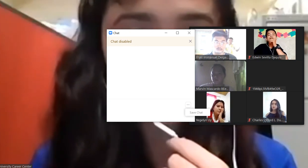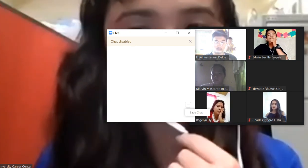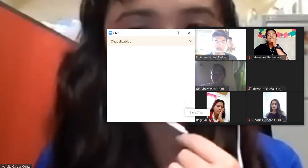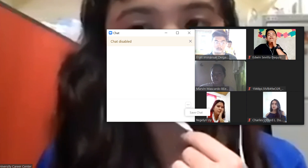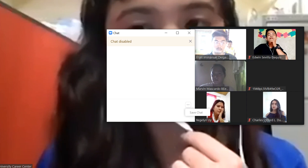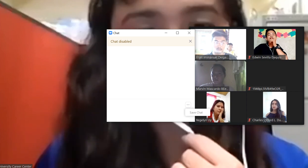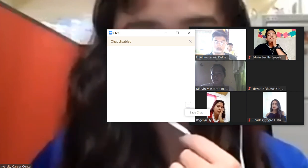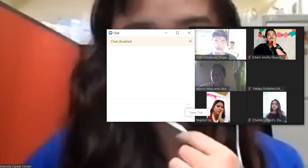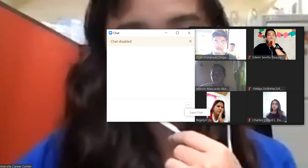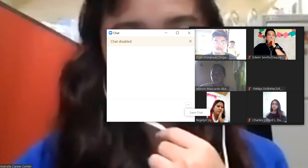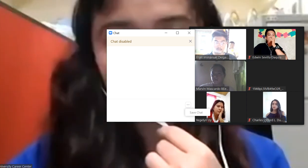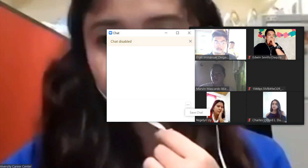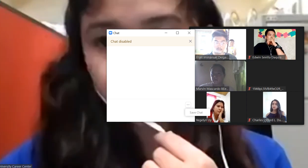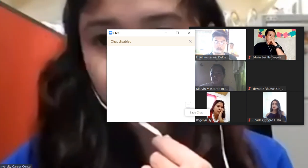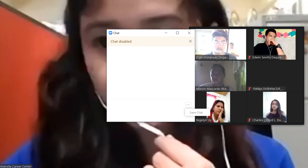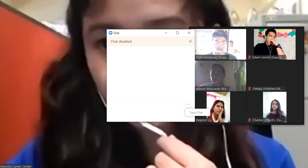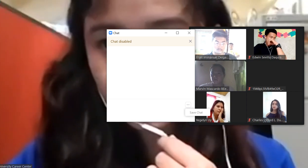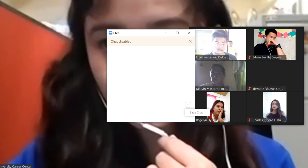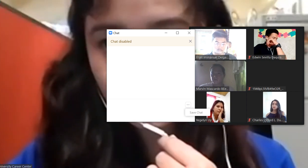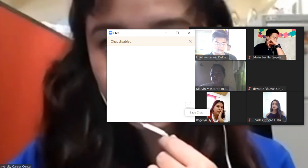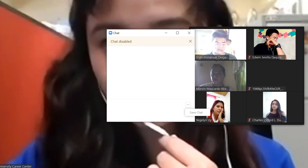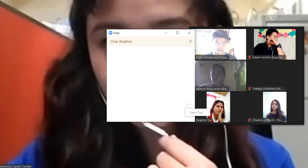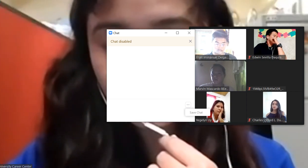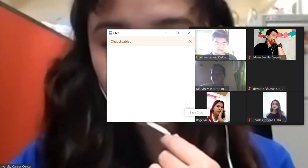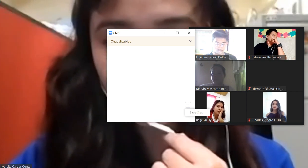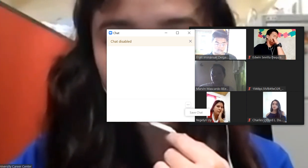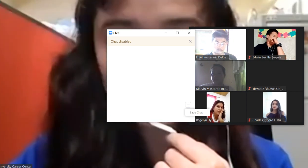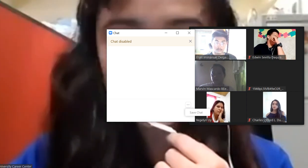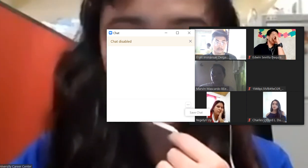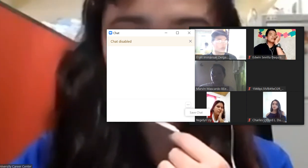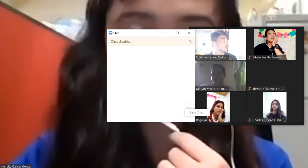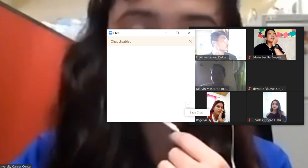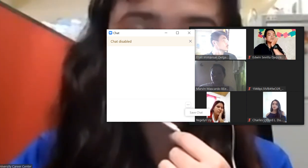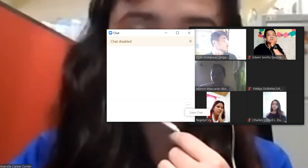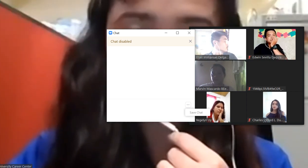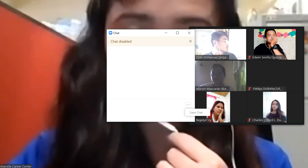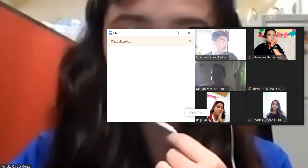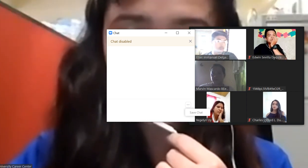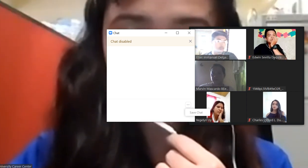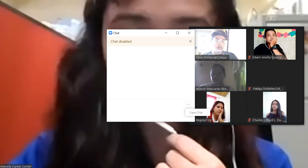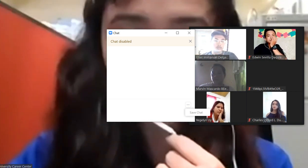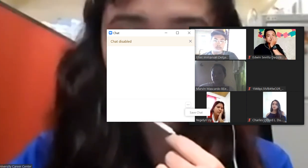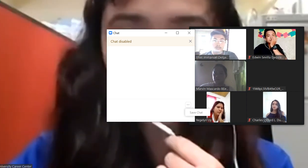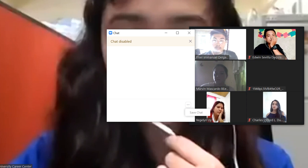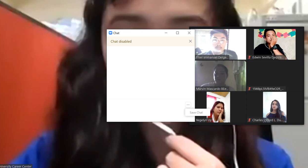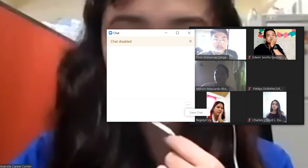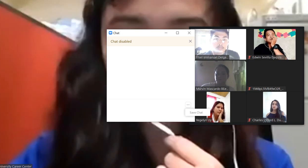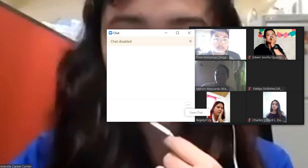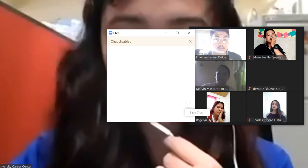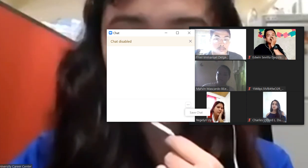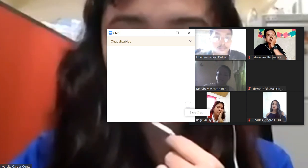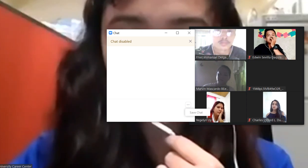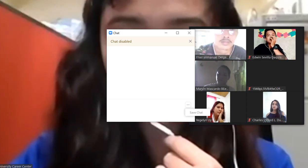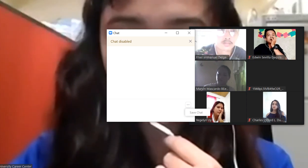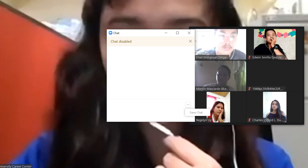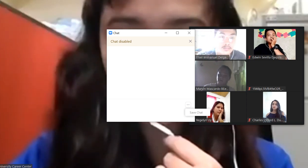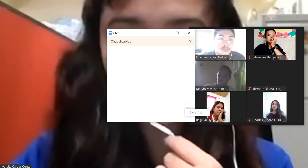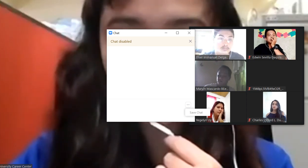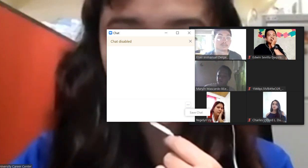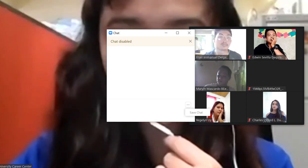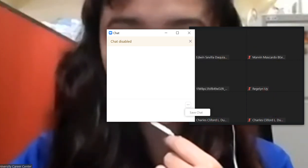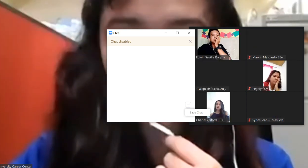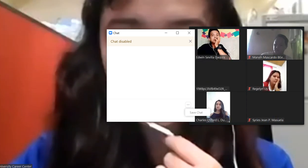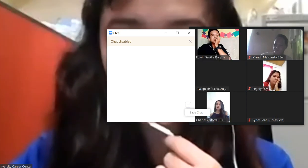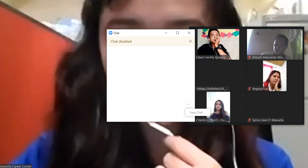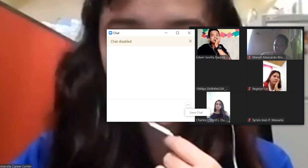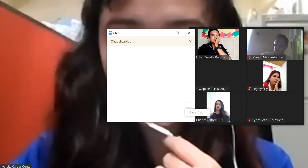ilahan ng connection. Okay, as soon as makareceive mi diri og request nga musulod sa room, mo ara mang i-kuan, i-approve